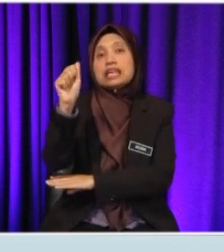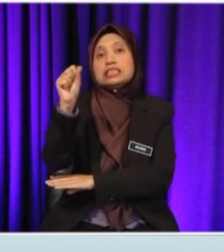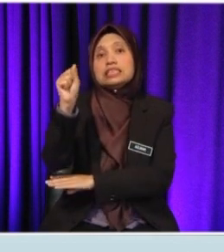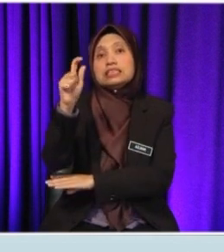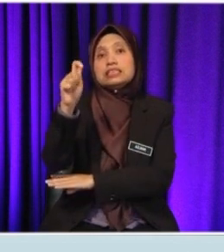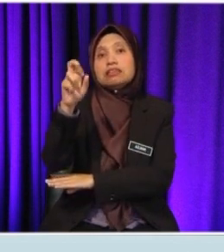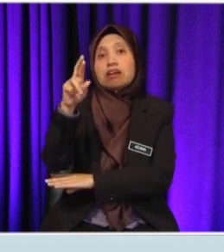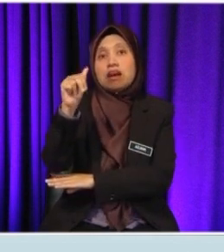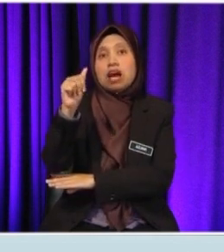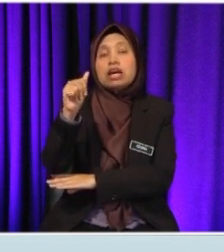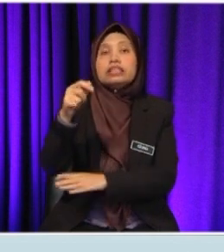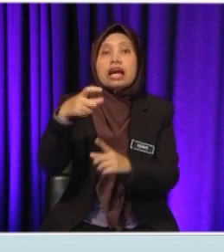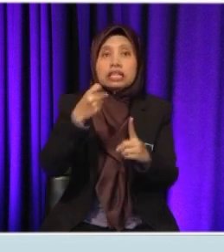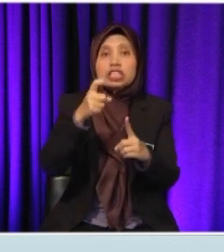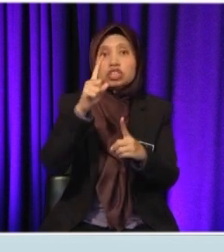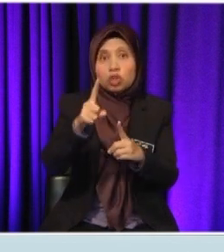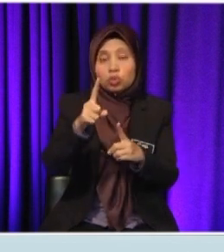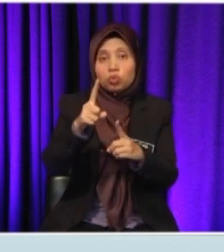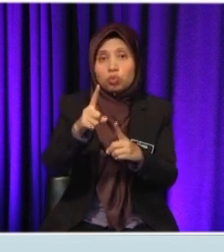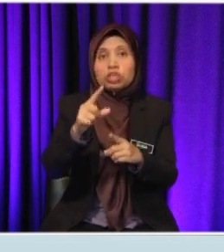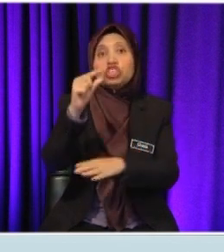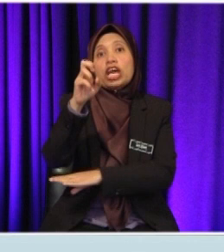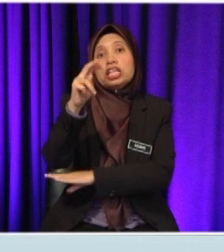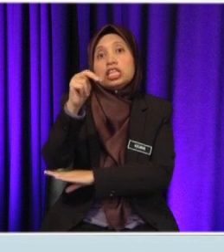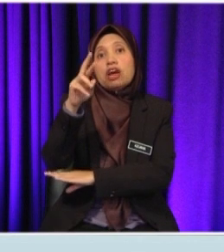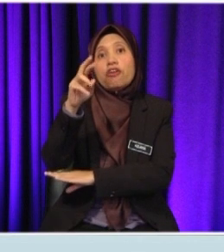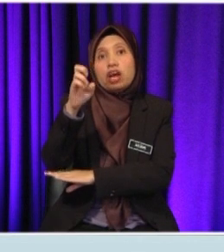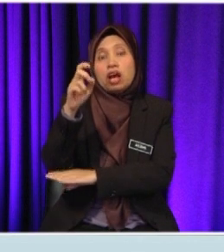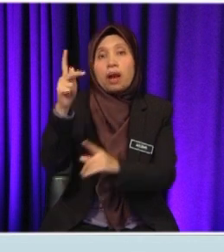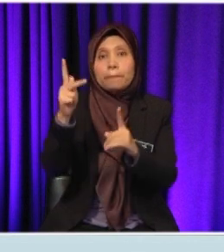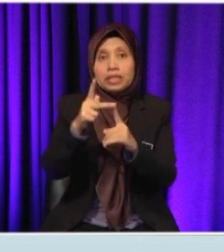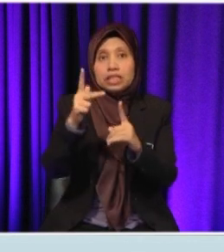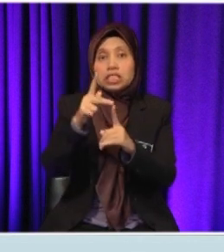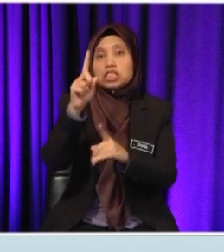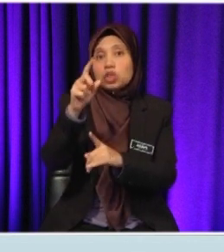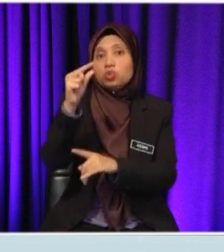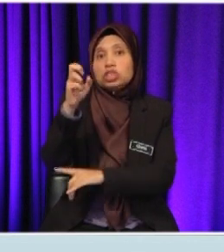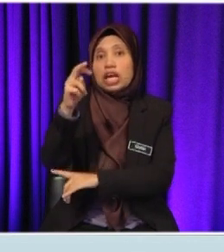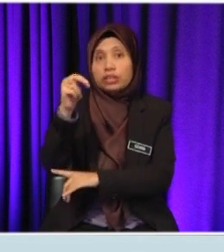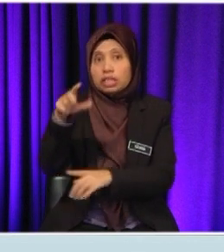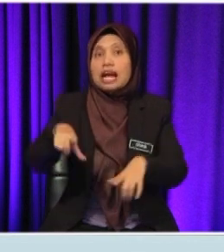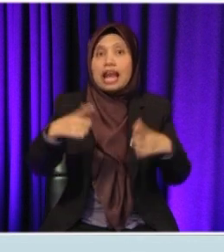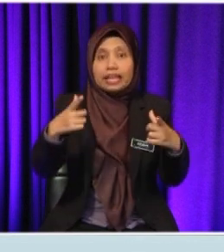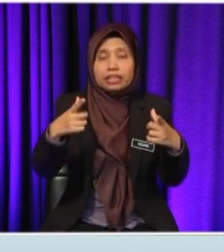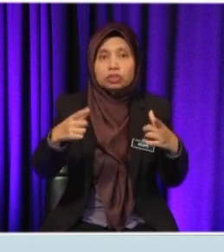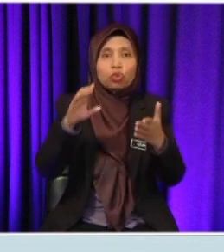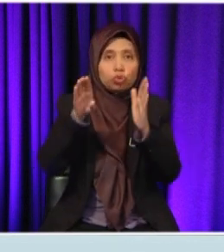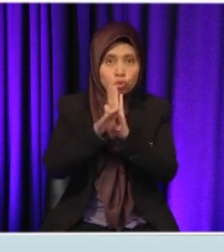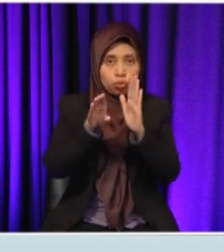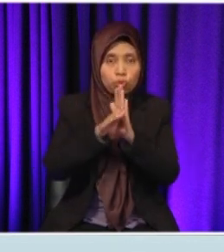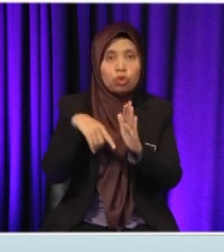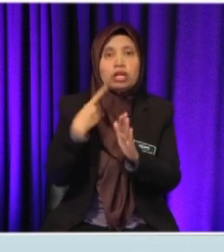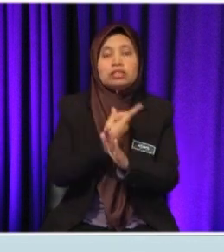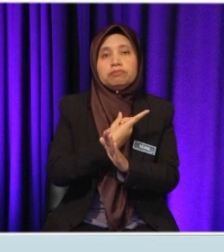jurnal yang lain. Contoh, kita lihat di TV sekarang kan, novel, kita adaptasi dalam bentuk drama. Cerpen,